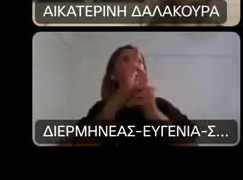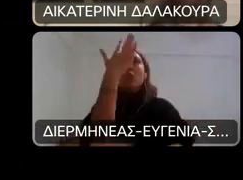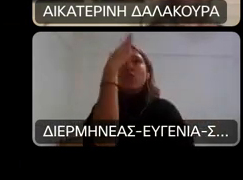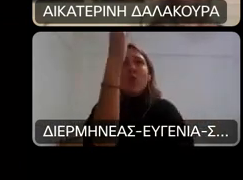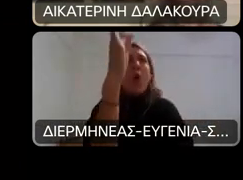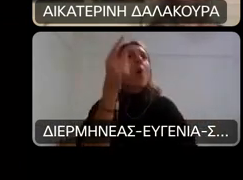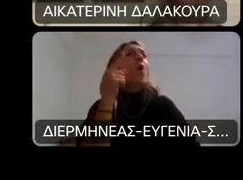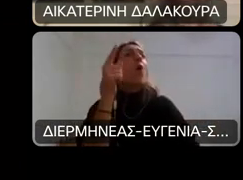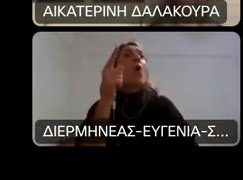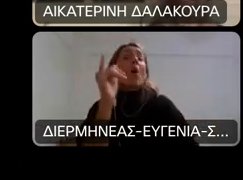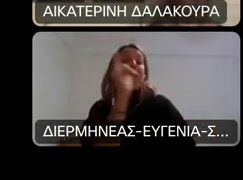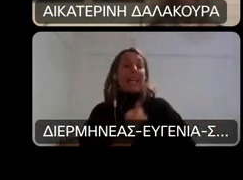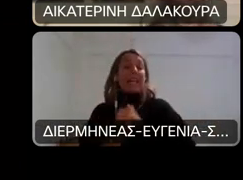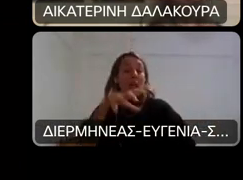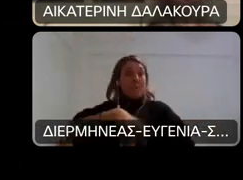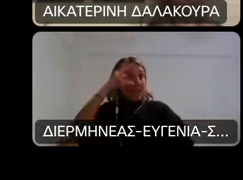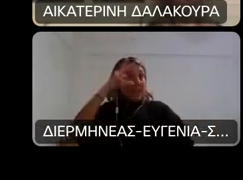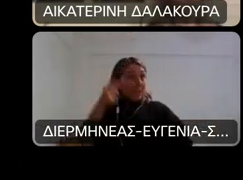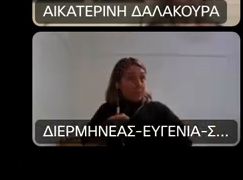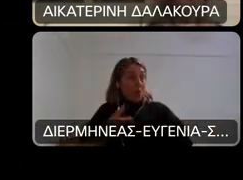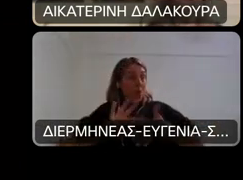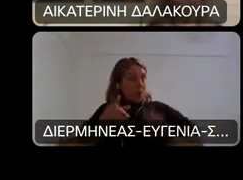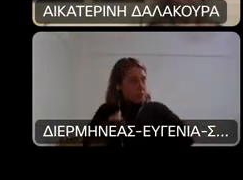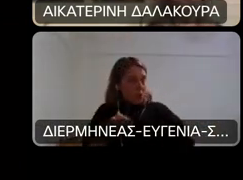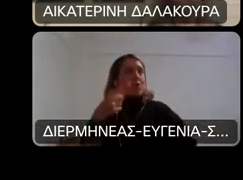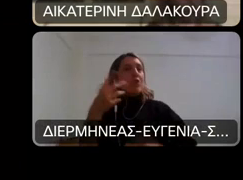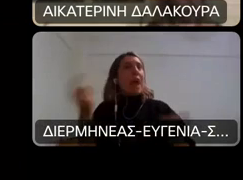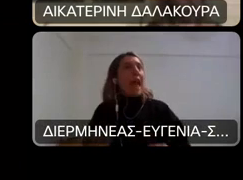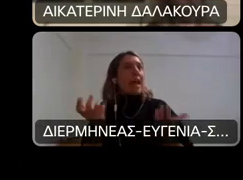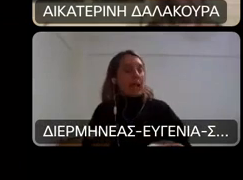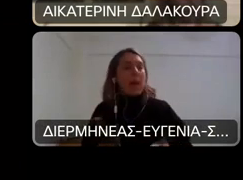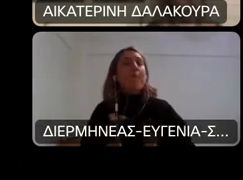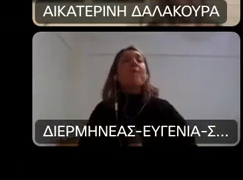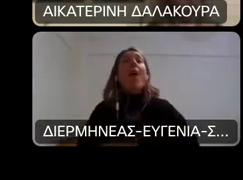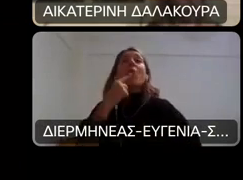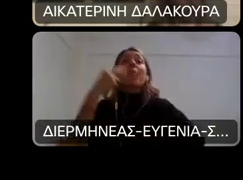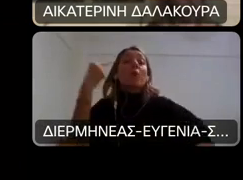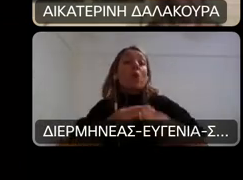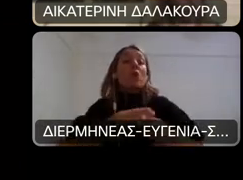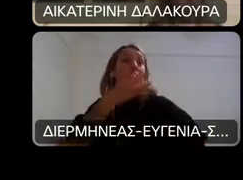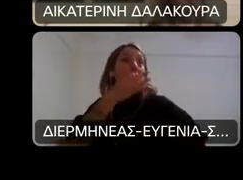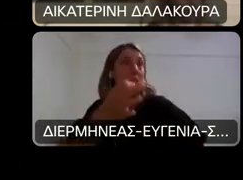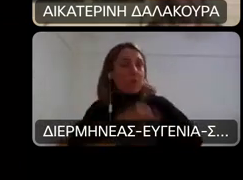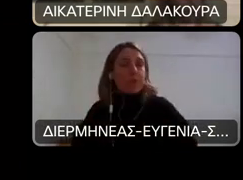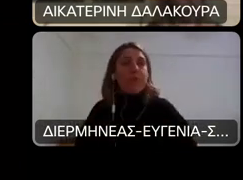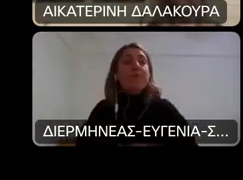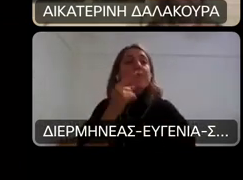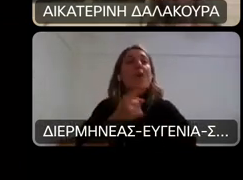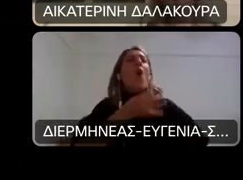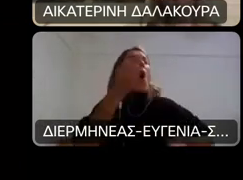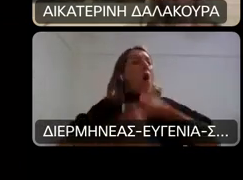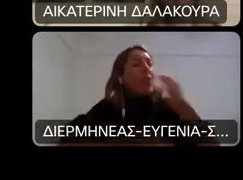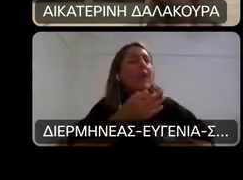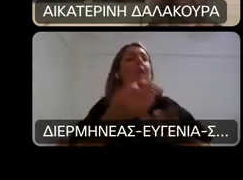επίπεδο του Ιδρύματος ως οργανισμού, έγινε το εξής, πιο βασικό θα πω τουλάχιστον. Πέρα από τις οδηγίες και τις παρατηρήσεις